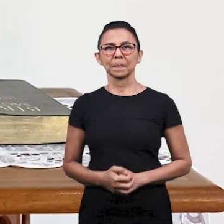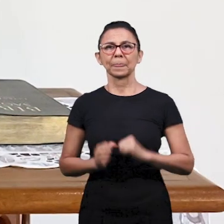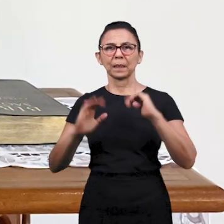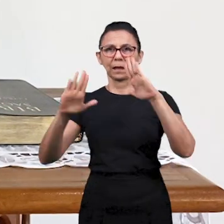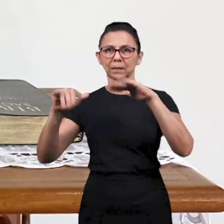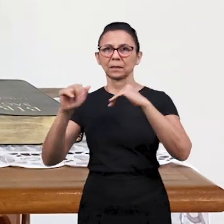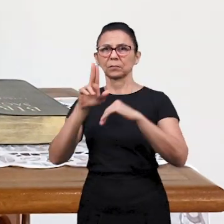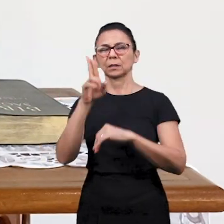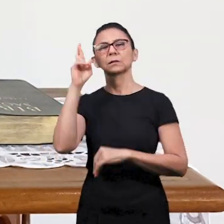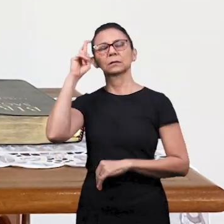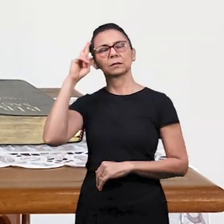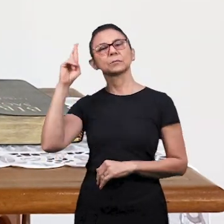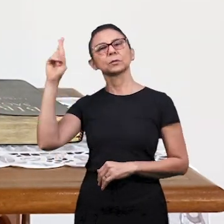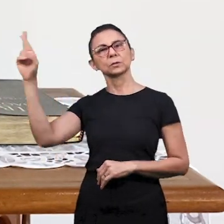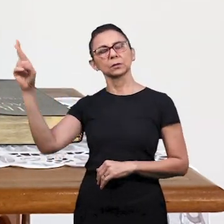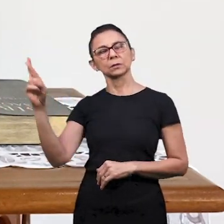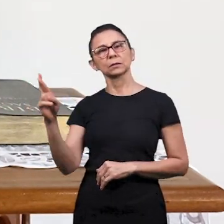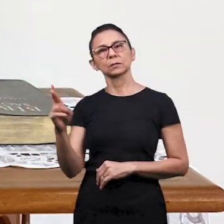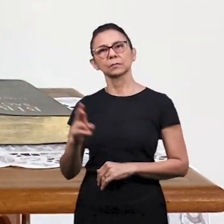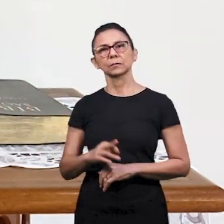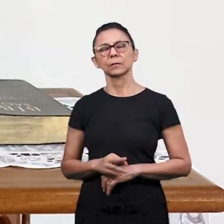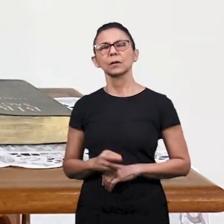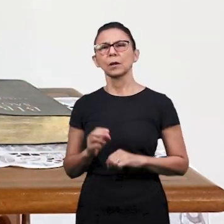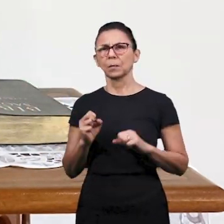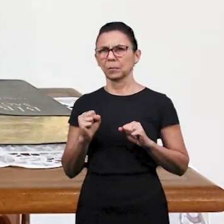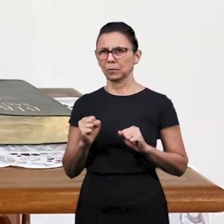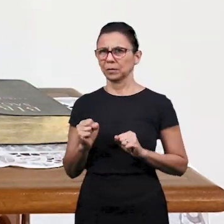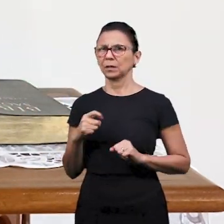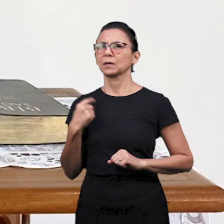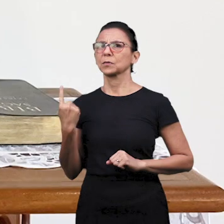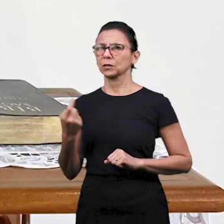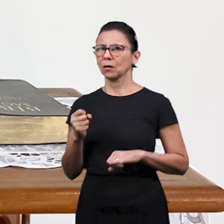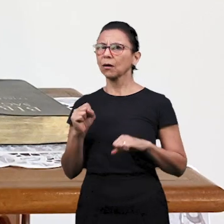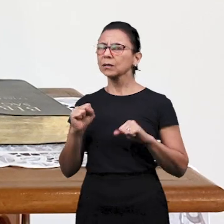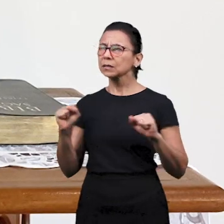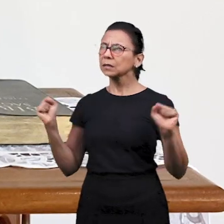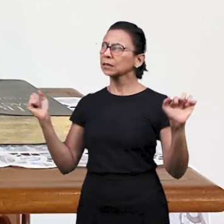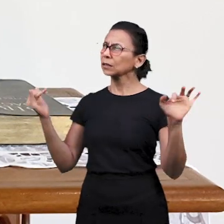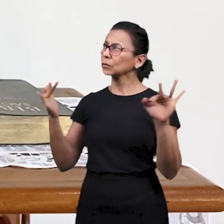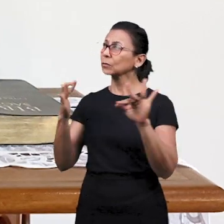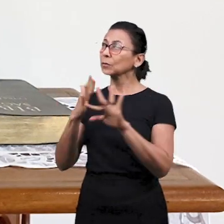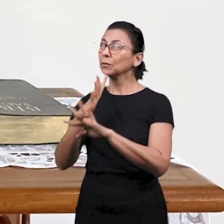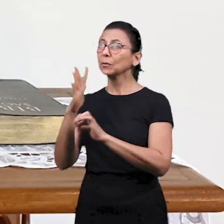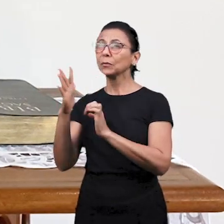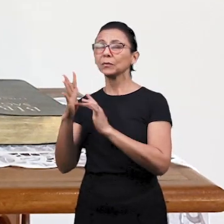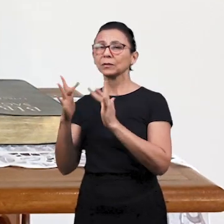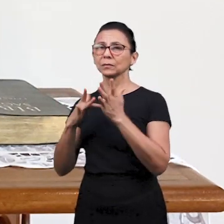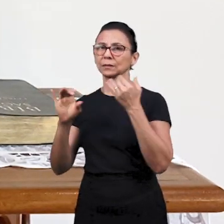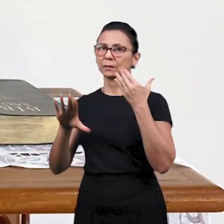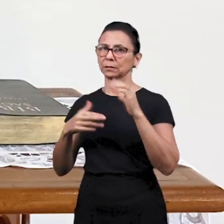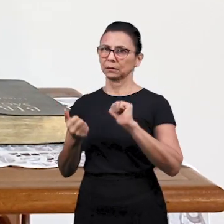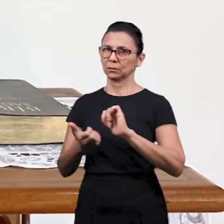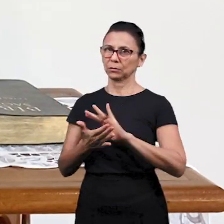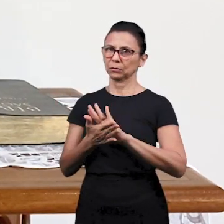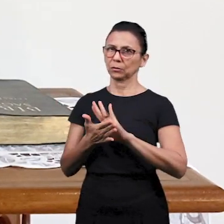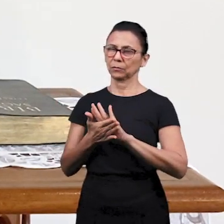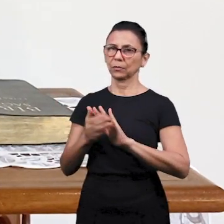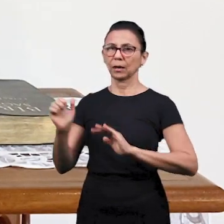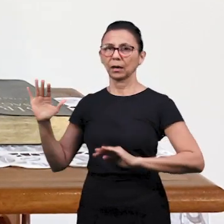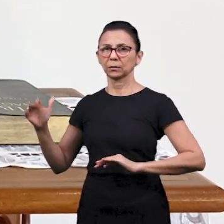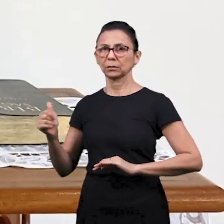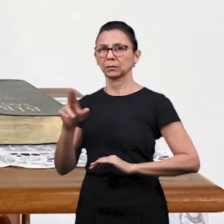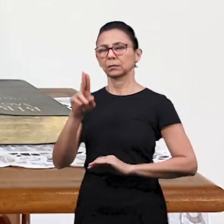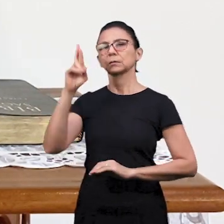Да будет прославлено имя Господне, потому что мы можем славить Его, петь Ему псалмы хваления